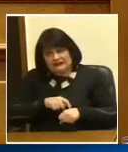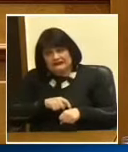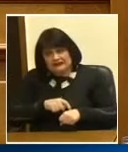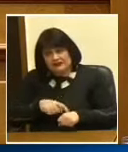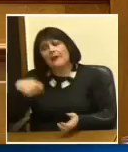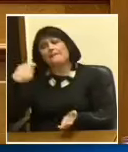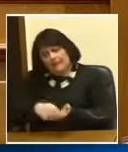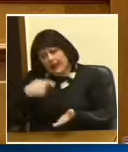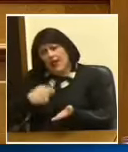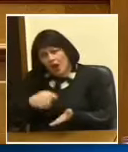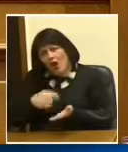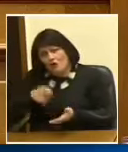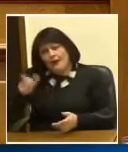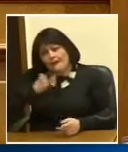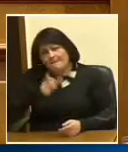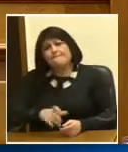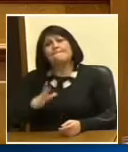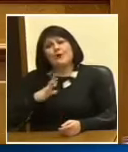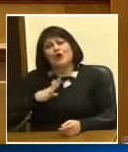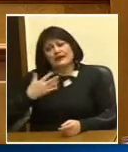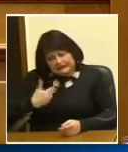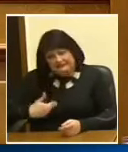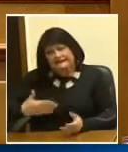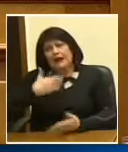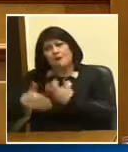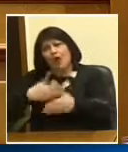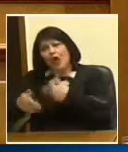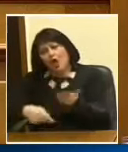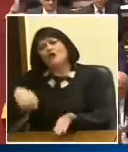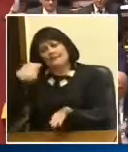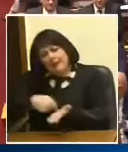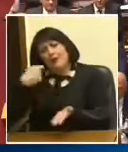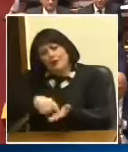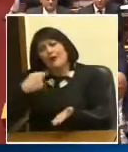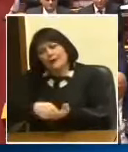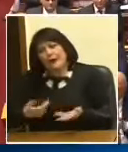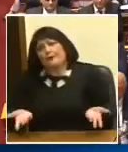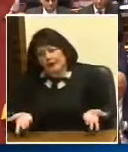να τον πληρώνουν οι Έλληνες πολίτες και θα τον πληρώνουν για πολλά χρόνια ακόμα.